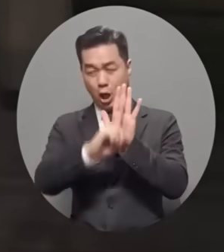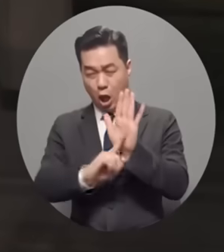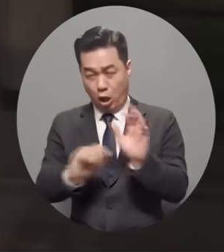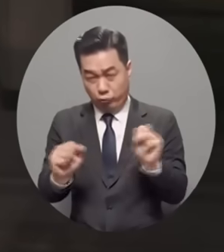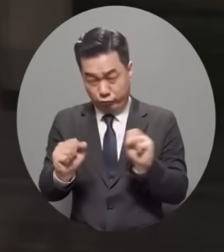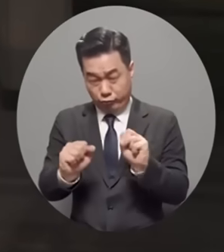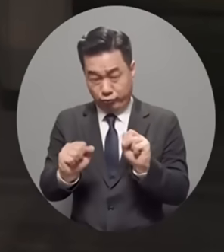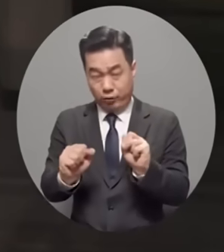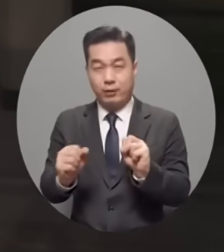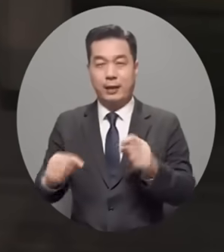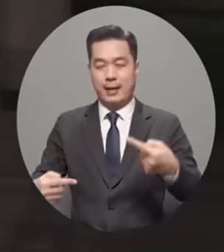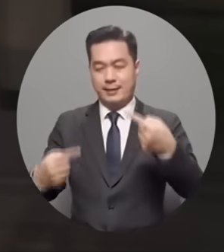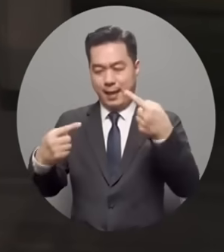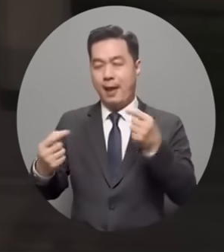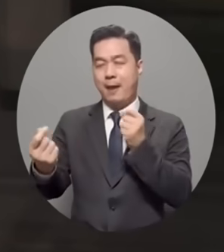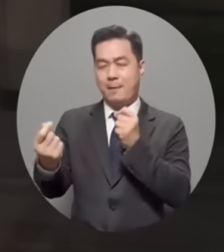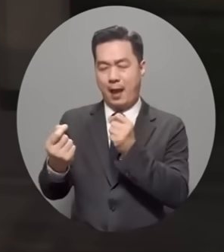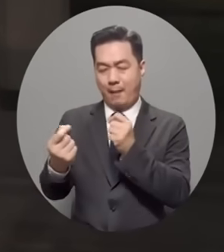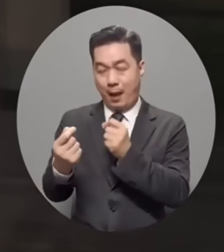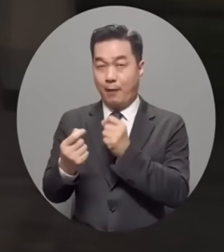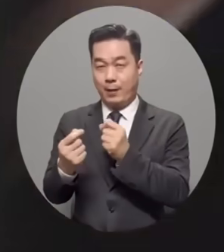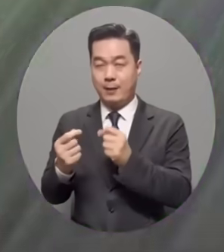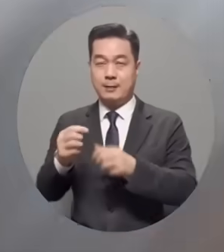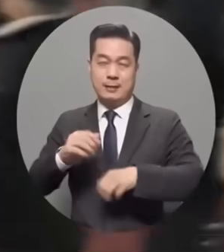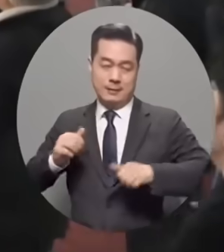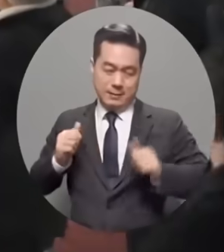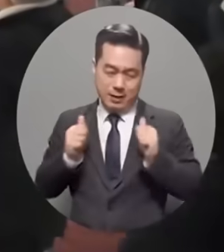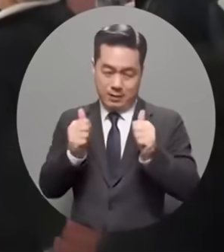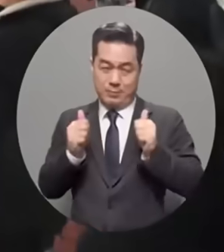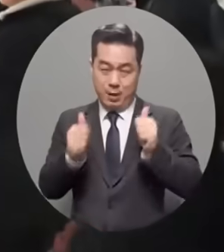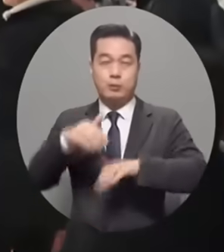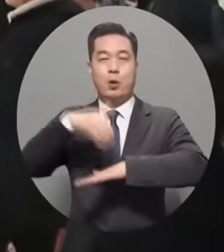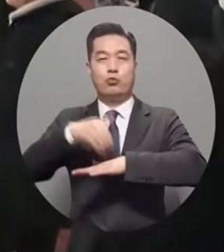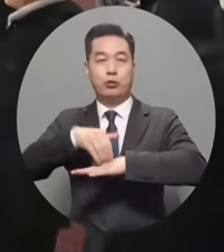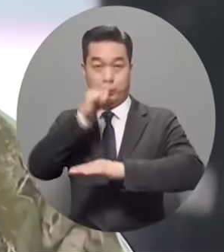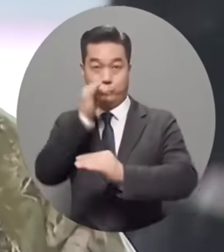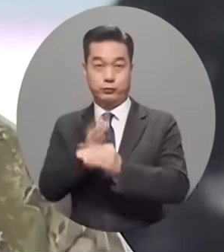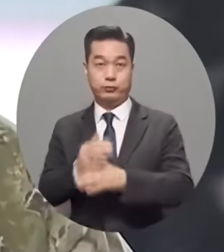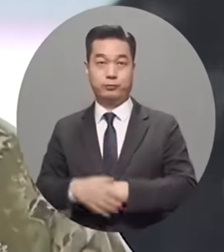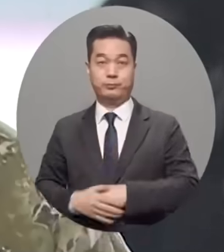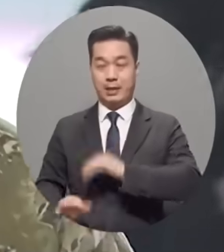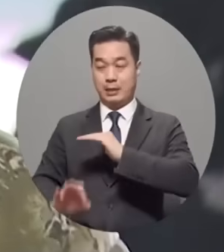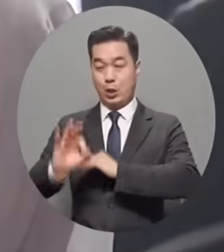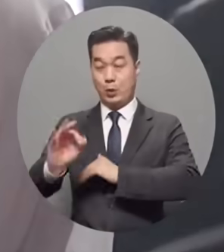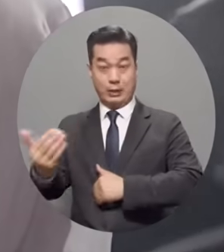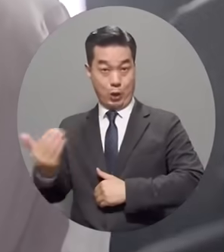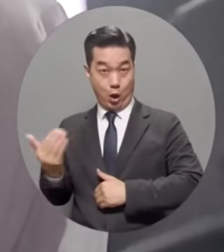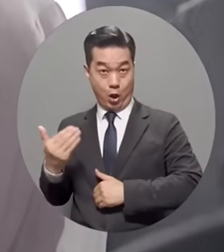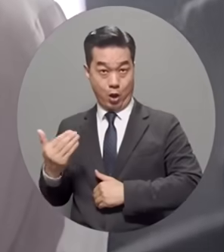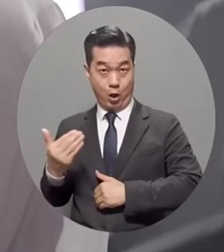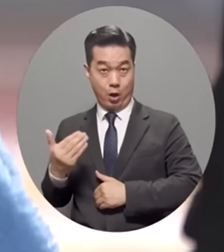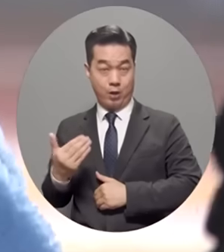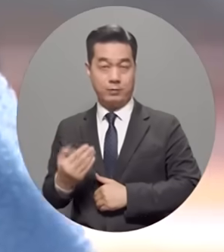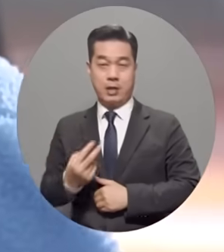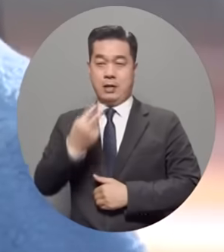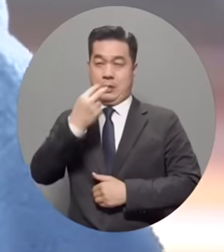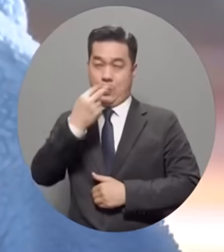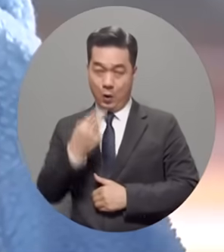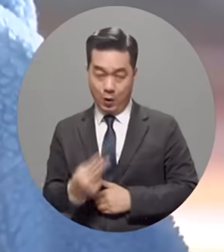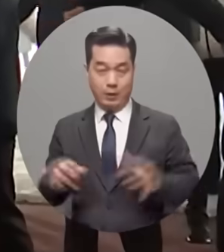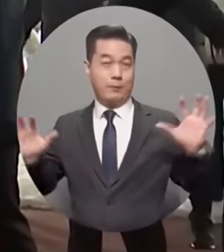새해를 맞아 뜨거운 땀방울을 흘리고 있습니다. 공이 트기 전부터 입김을 뿜어내며 모인